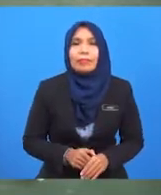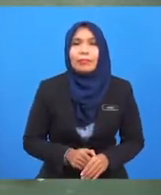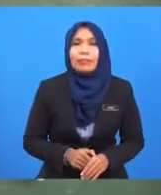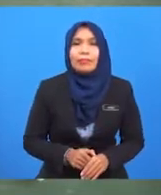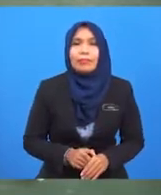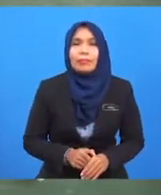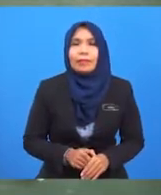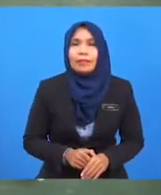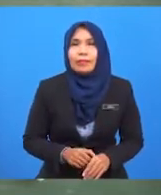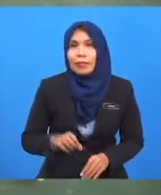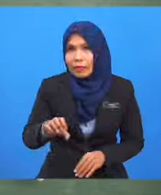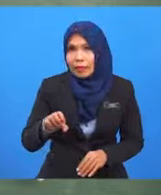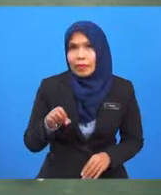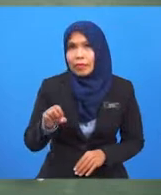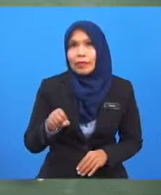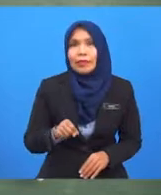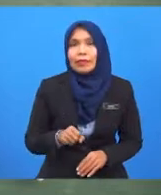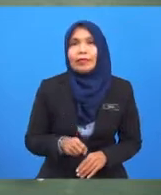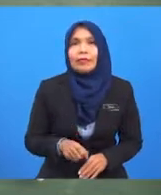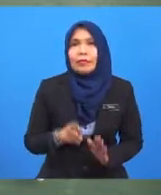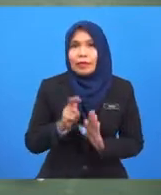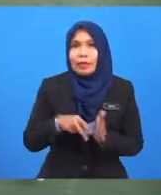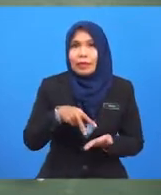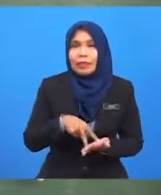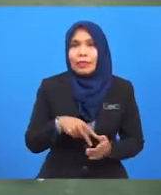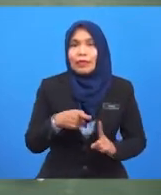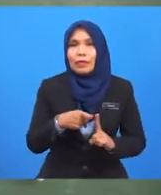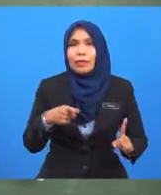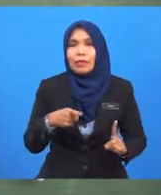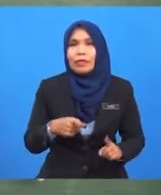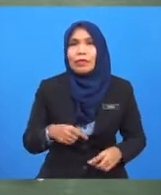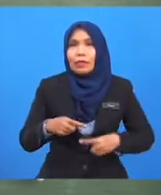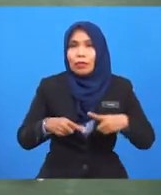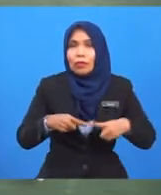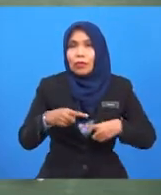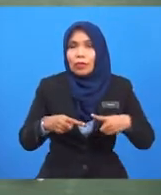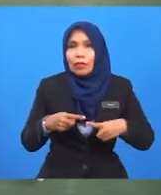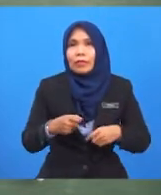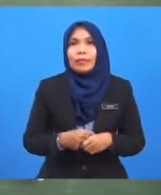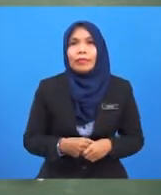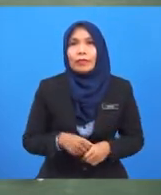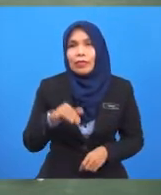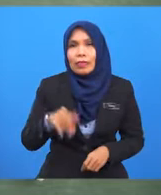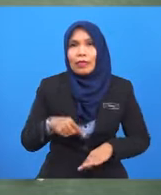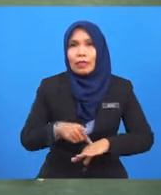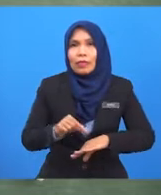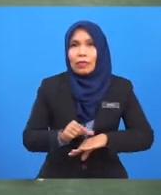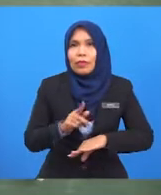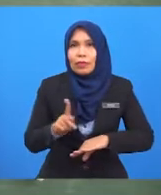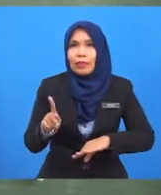Gear terdiri daripada roda atau silinder bergigi yang